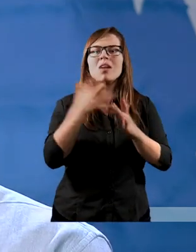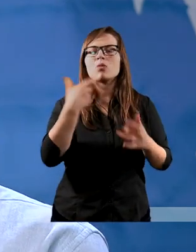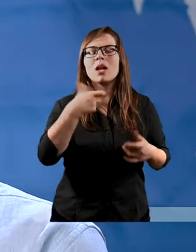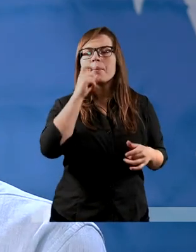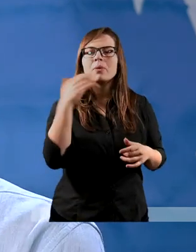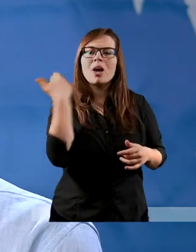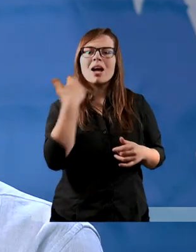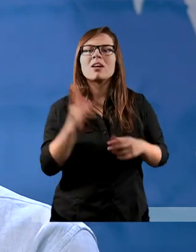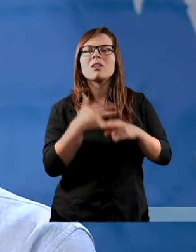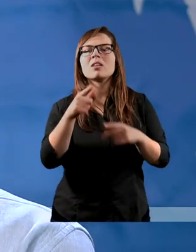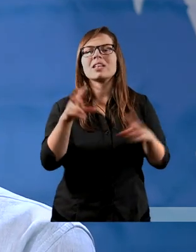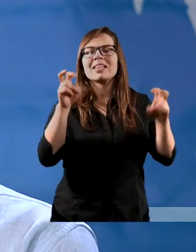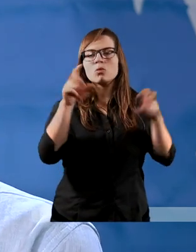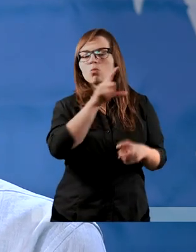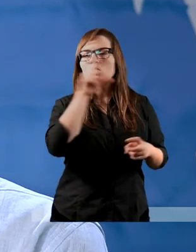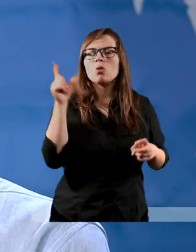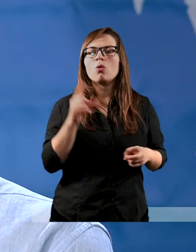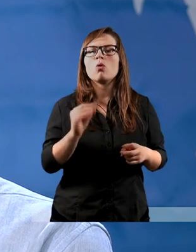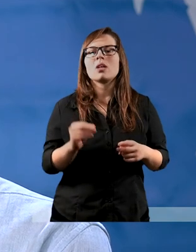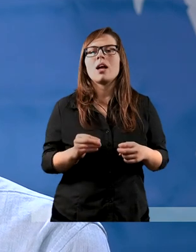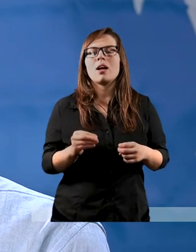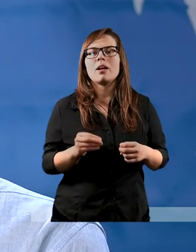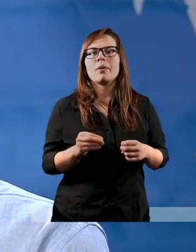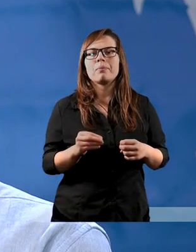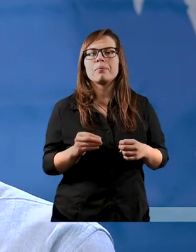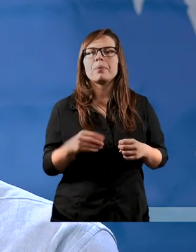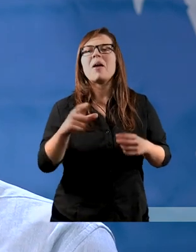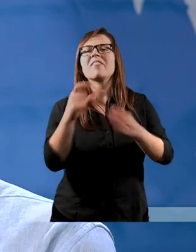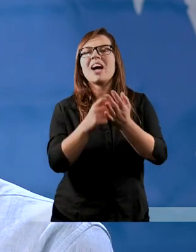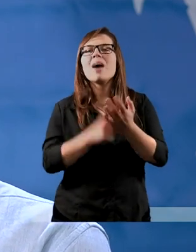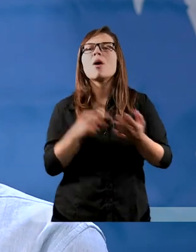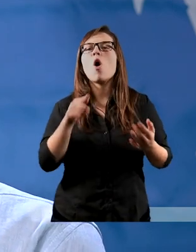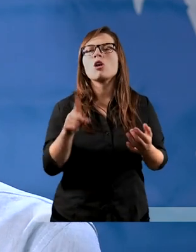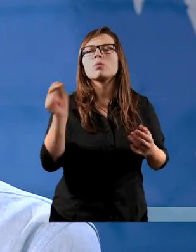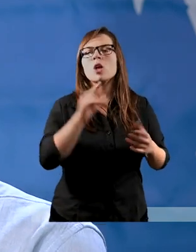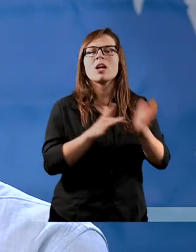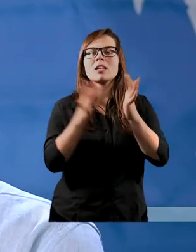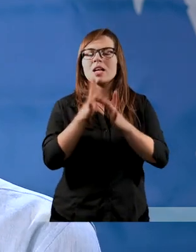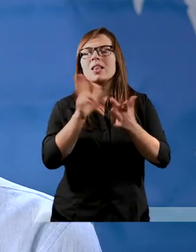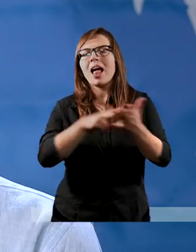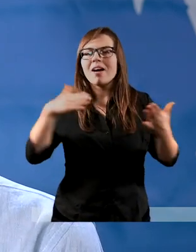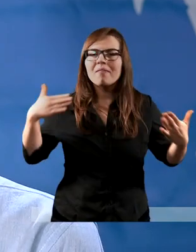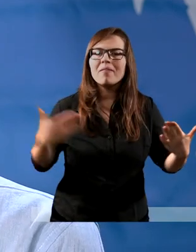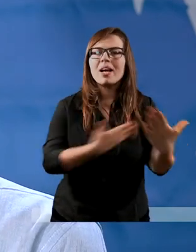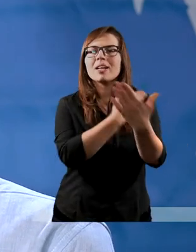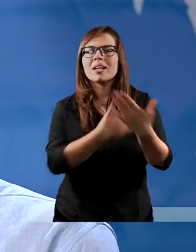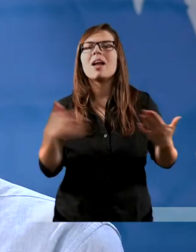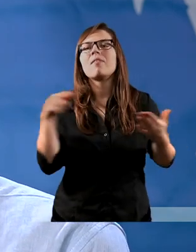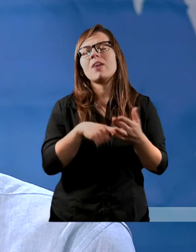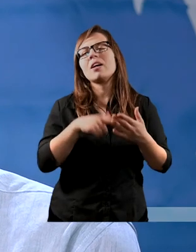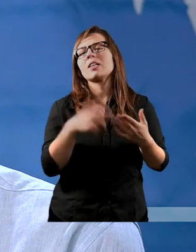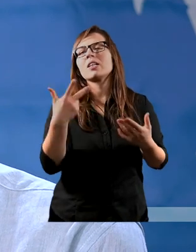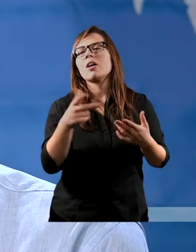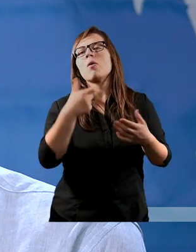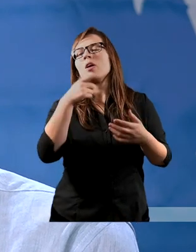alkoholu, chociaż tak często cytują ludzie fragment o tym, że Jezus na weselu właśnie